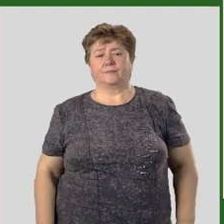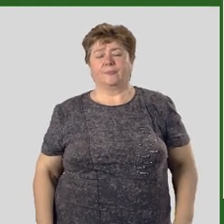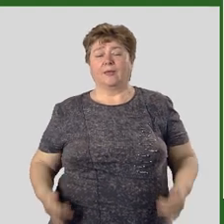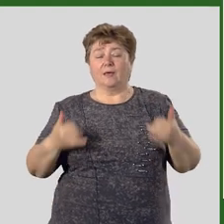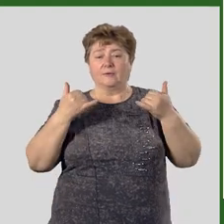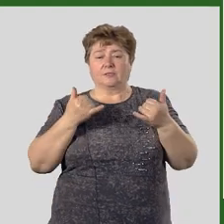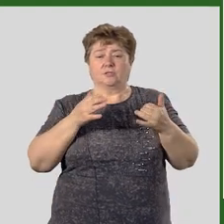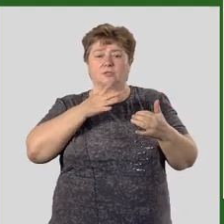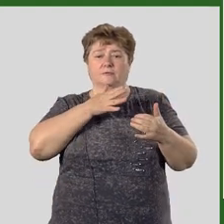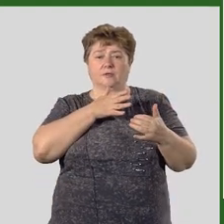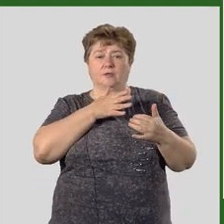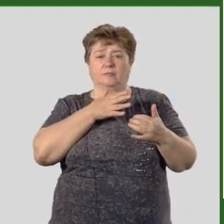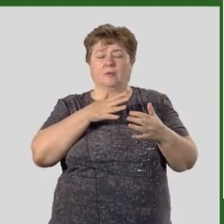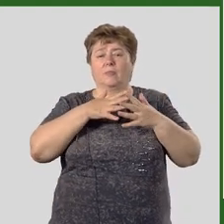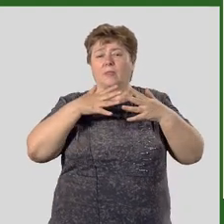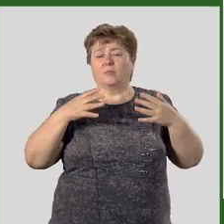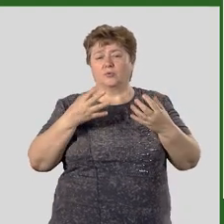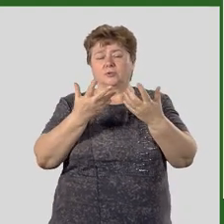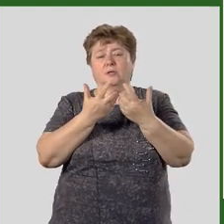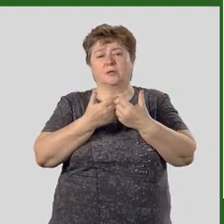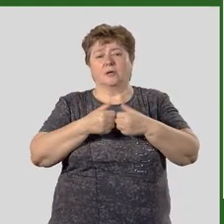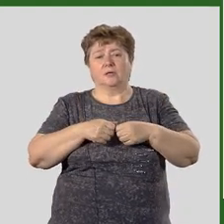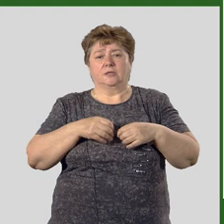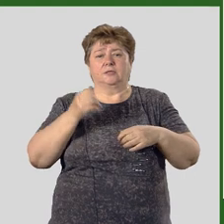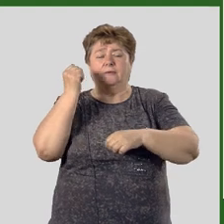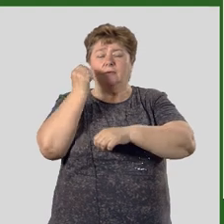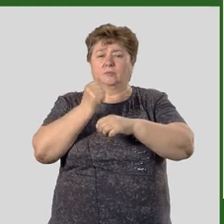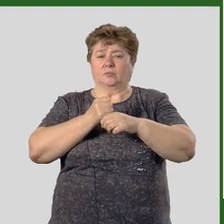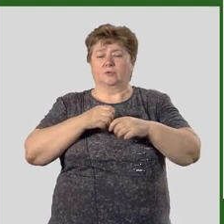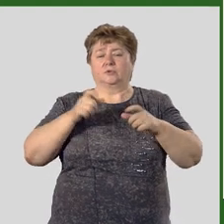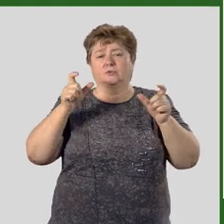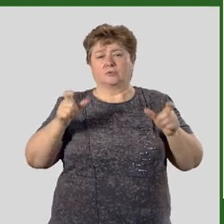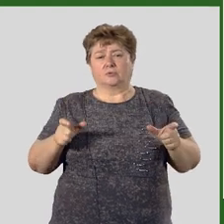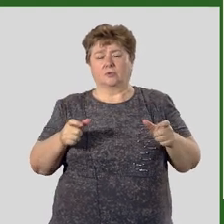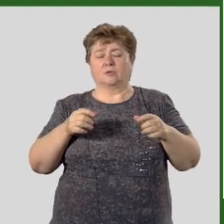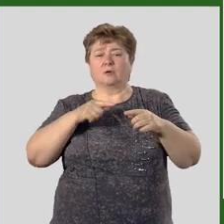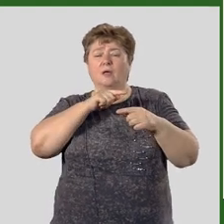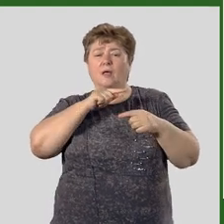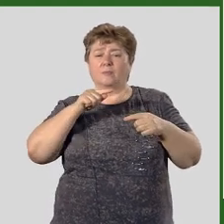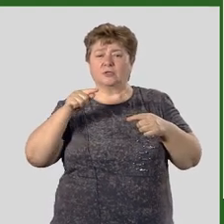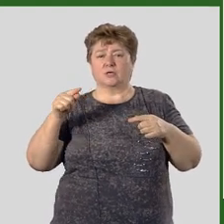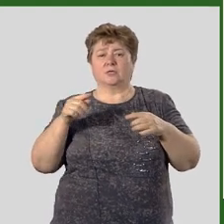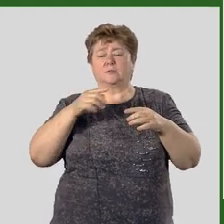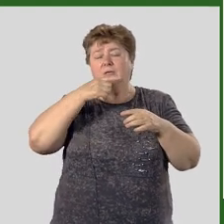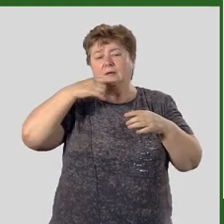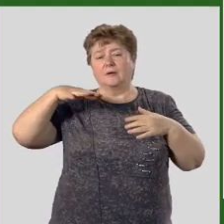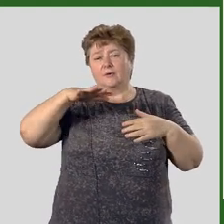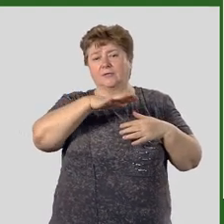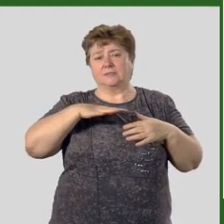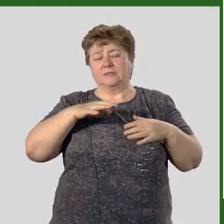В настоящее время наибольшее количество трудовых мигрантов отмечается в Российской Федерации.